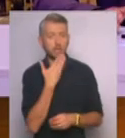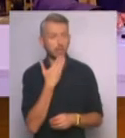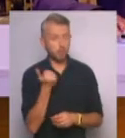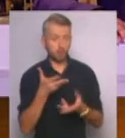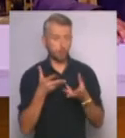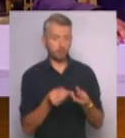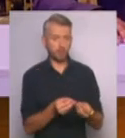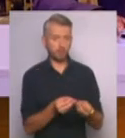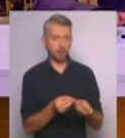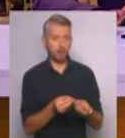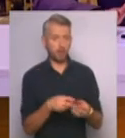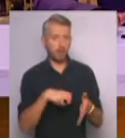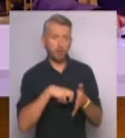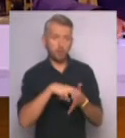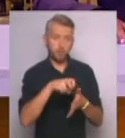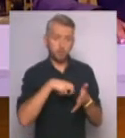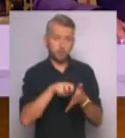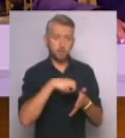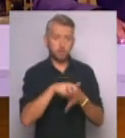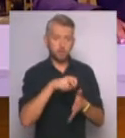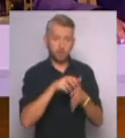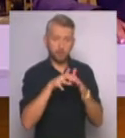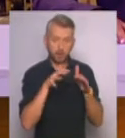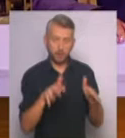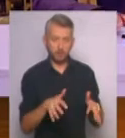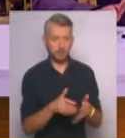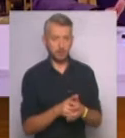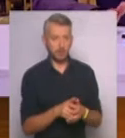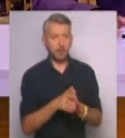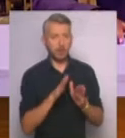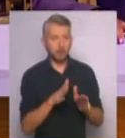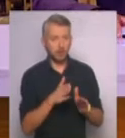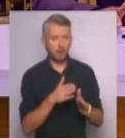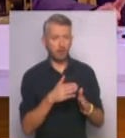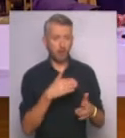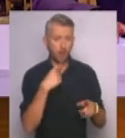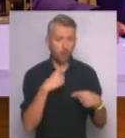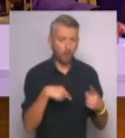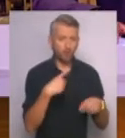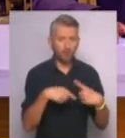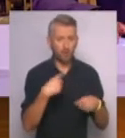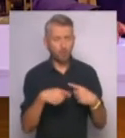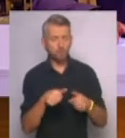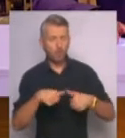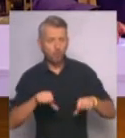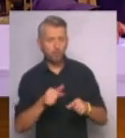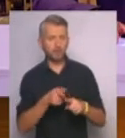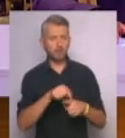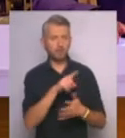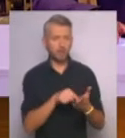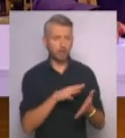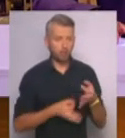впливу. Листів написано дуже багато. Тільки рекомендації. Розмов теж багато. На комісії ми піднімали це